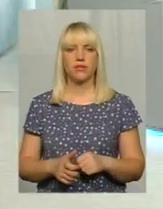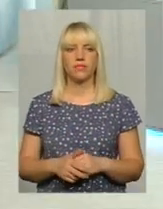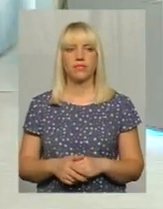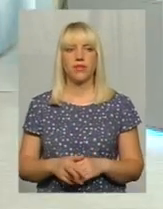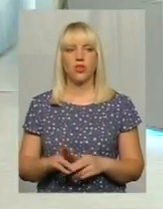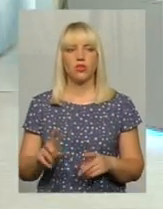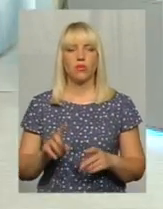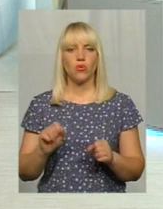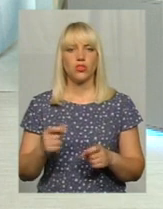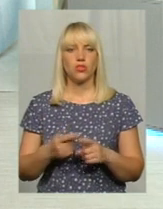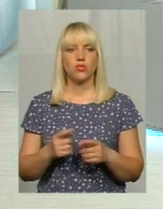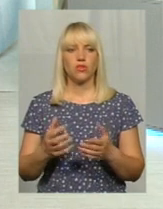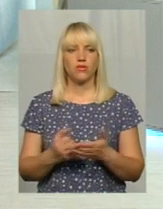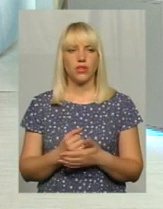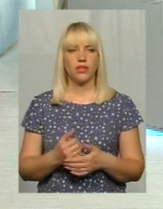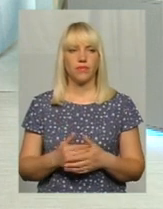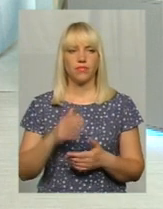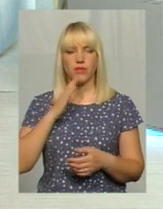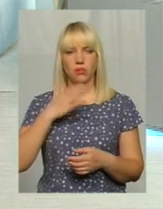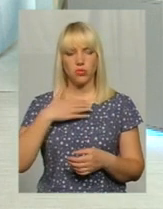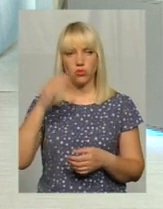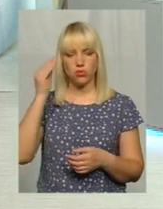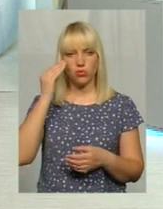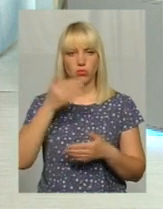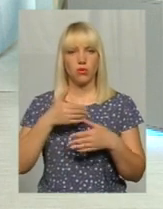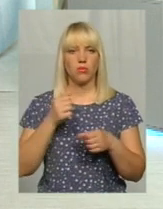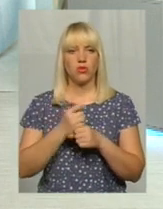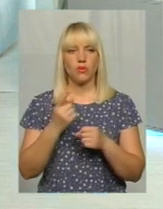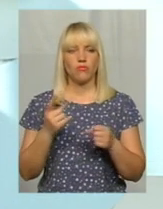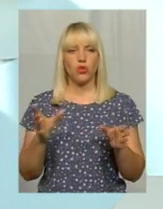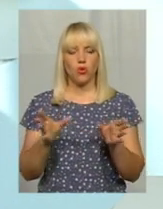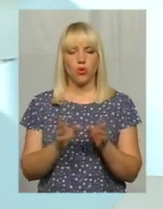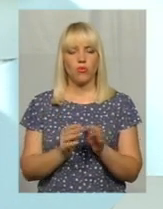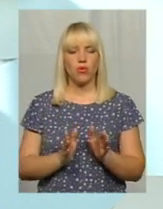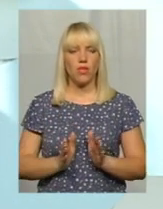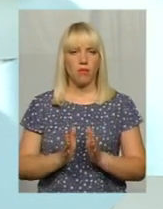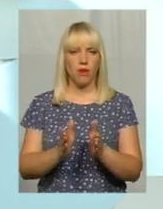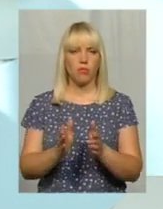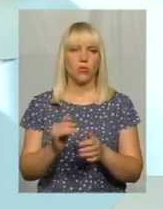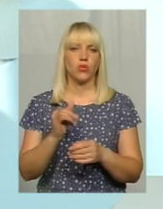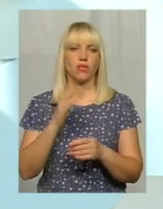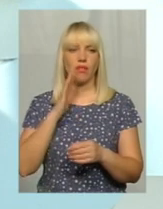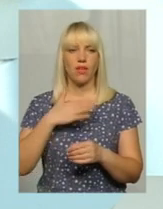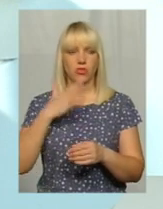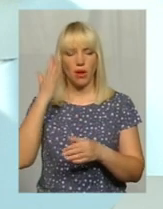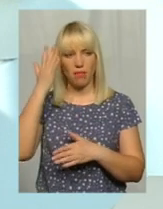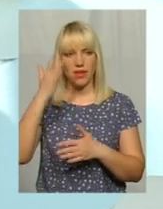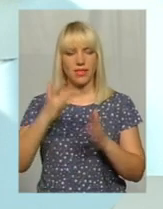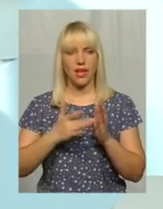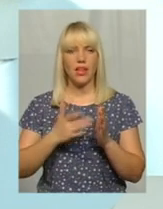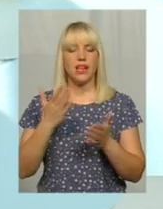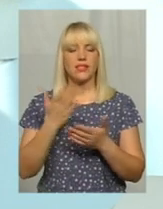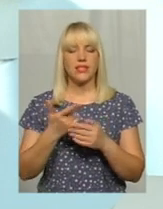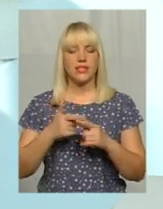цього може вийти? На мою думку, ми працюємо в одному напрямку. Нашою метою є, скажімо так, задоволення